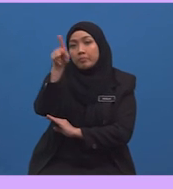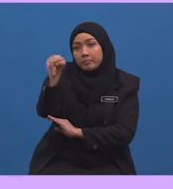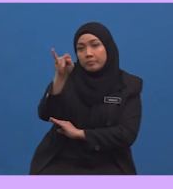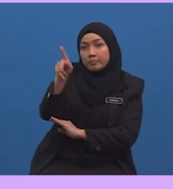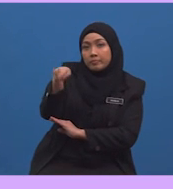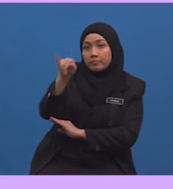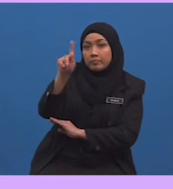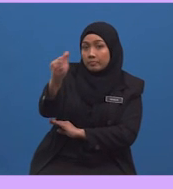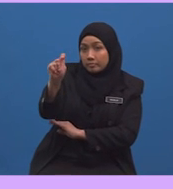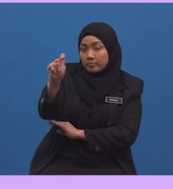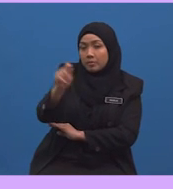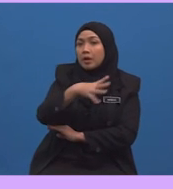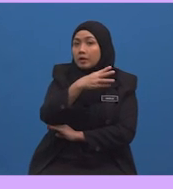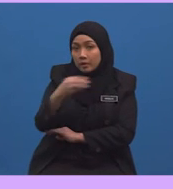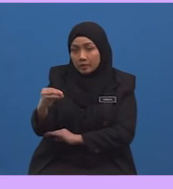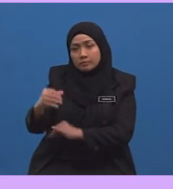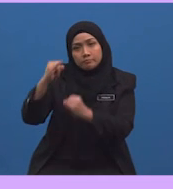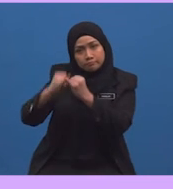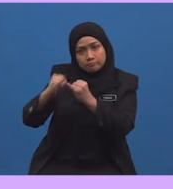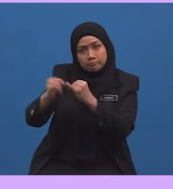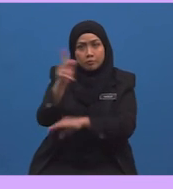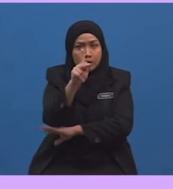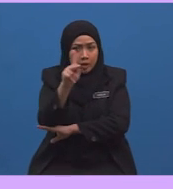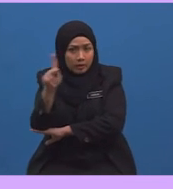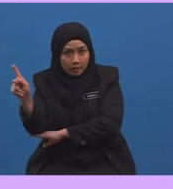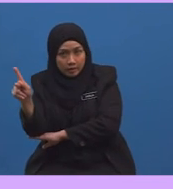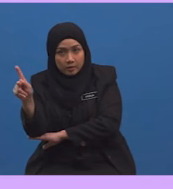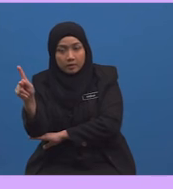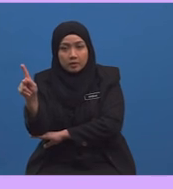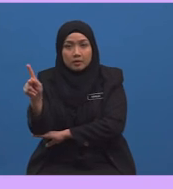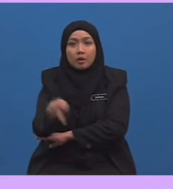Akhir sekali tuliskan pengguna tertia di sebelah kanan sekali.